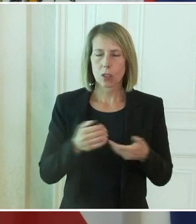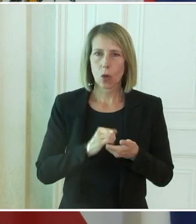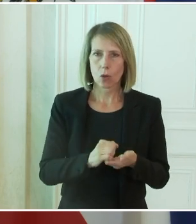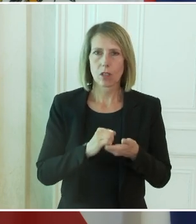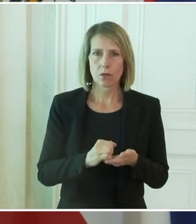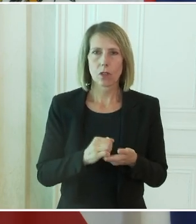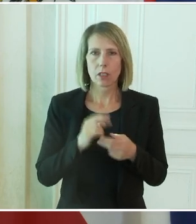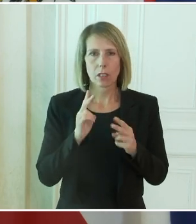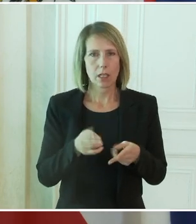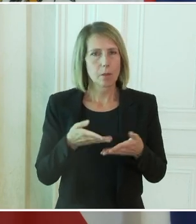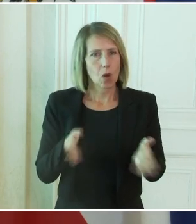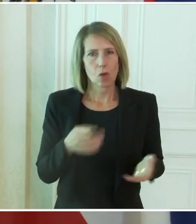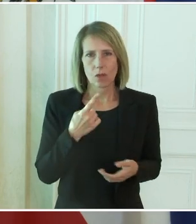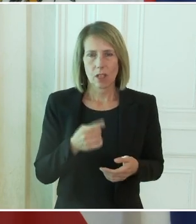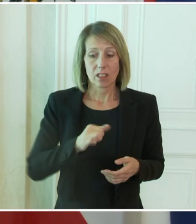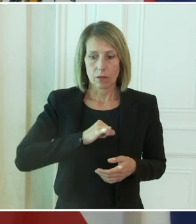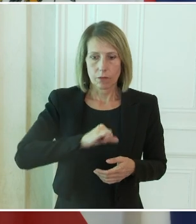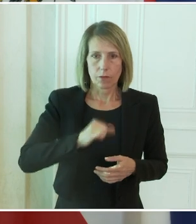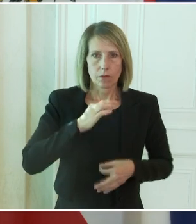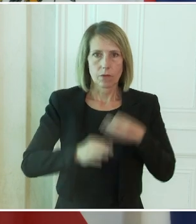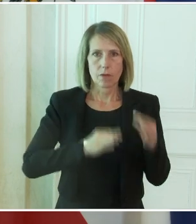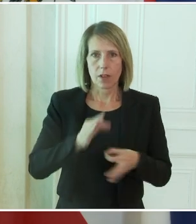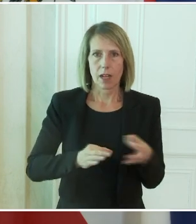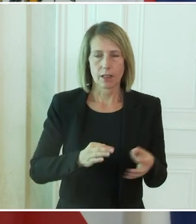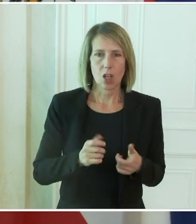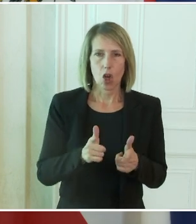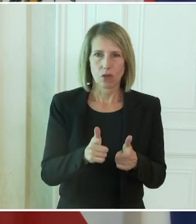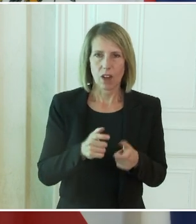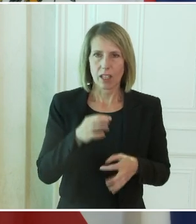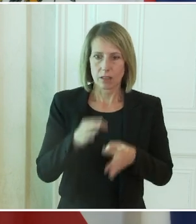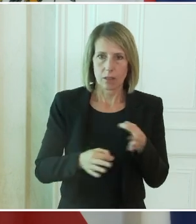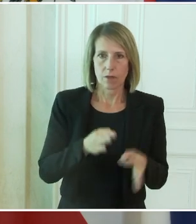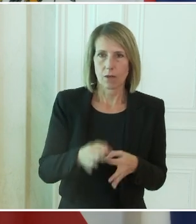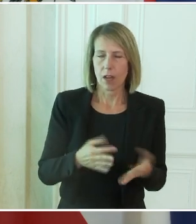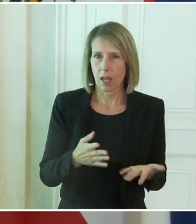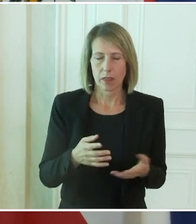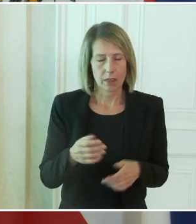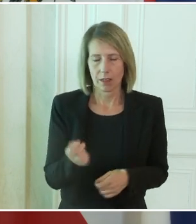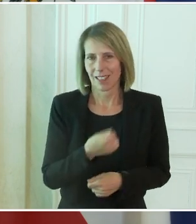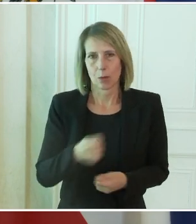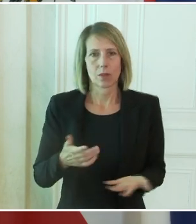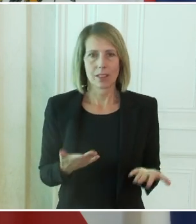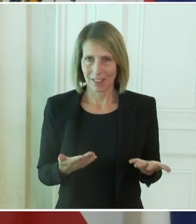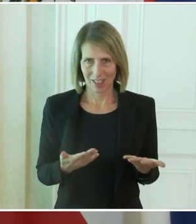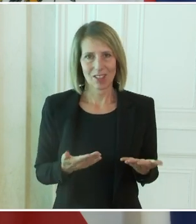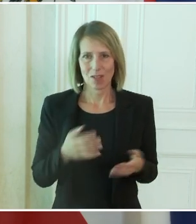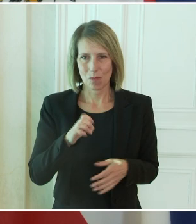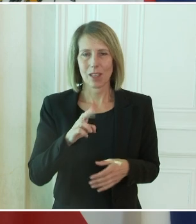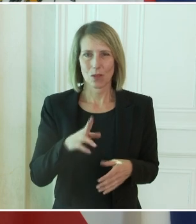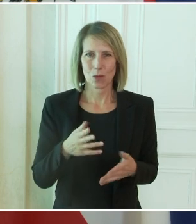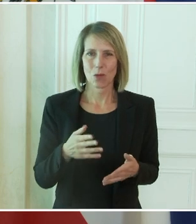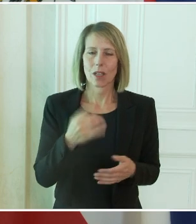kein Fast-Track-Verfahren, um in die Europäische Union aufgenommen zu werden. Und es hängt an jedem zukünftigen